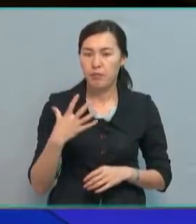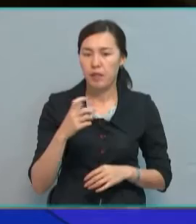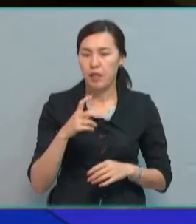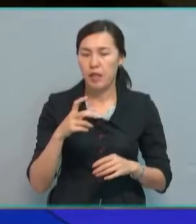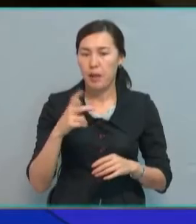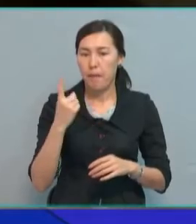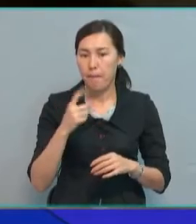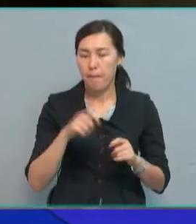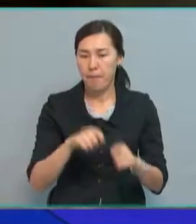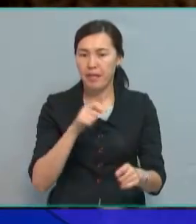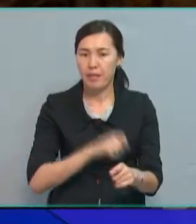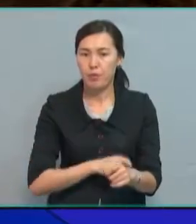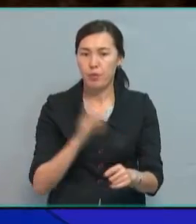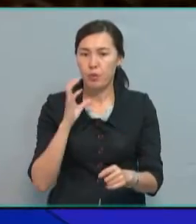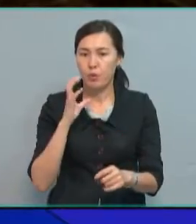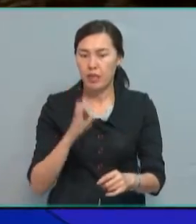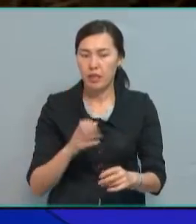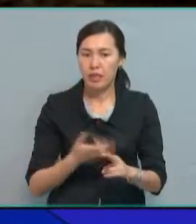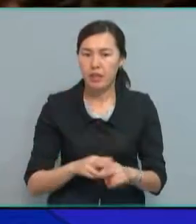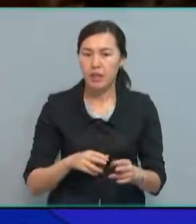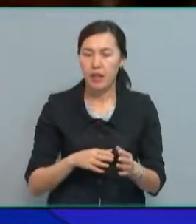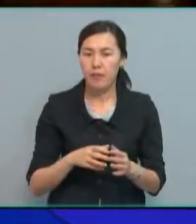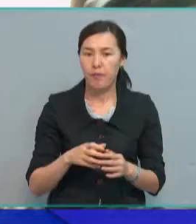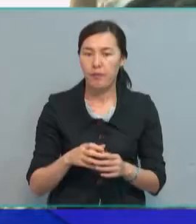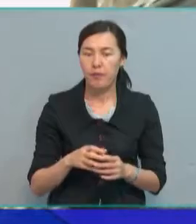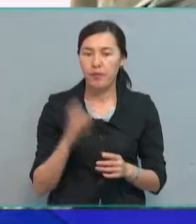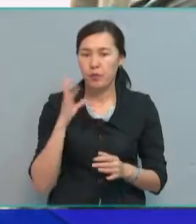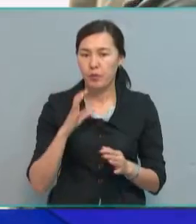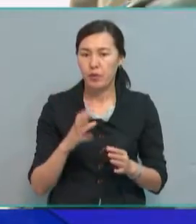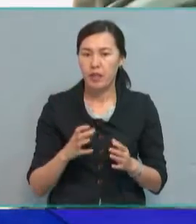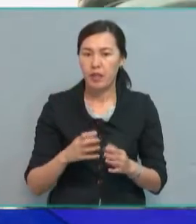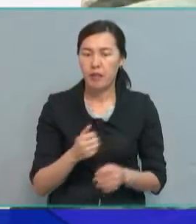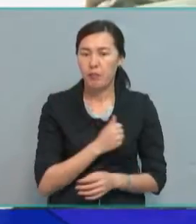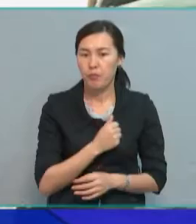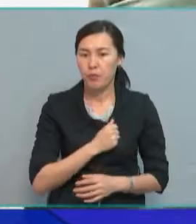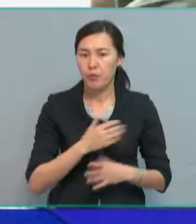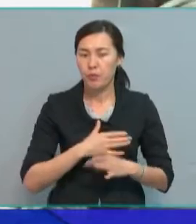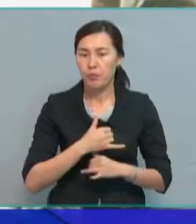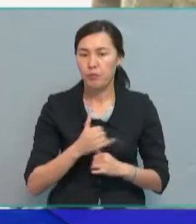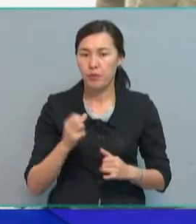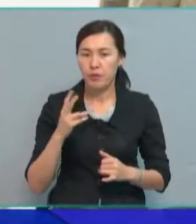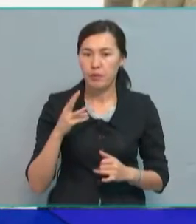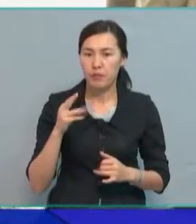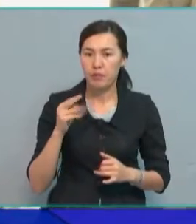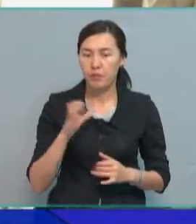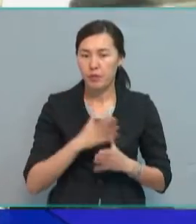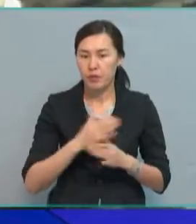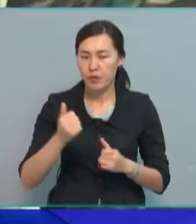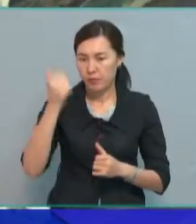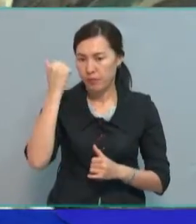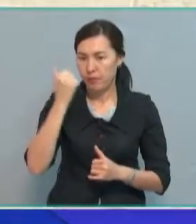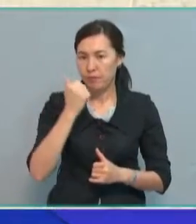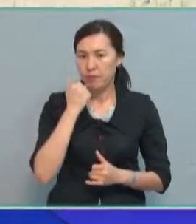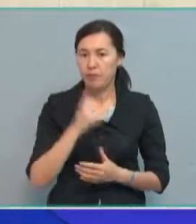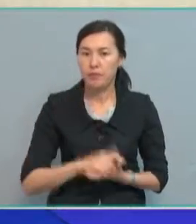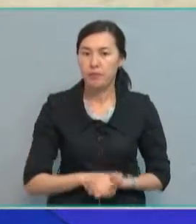қаяқтан шығар білмеймін, мынадан тесіп өтті. Солдаттар жәрдем беріп жатыр, мына емшестің балдары жәрдем беріп жатыр. Рахмет оларға, алла